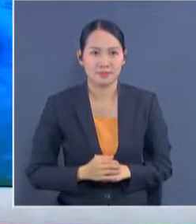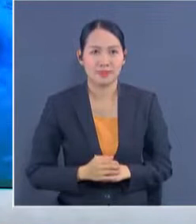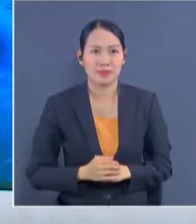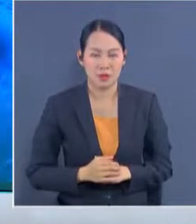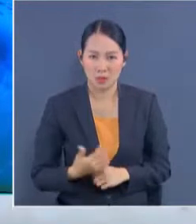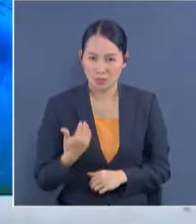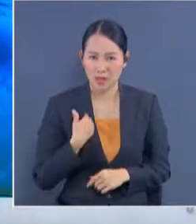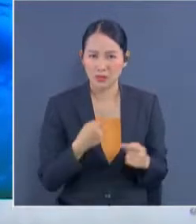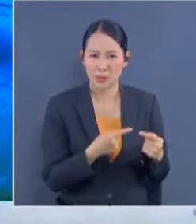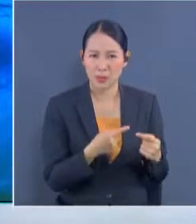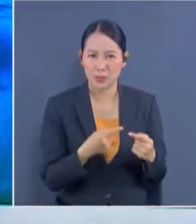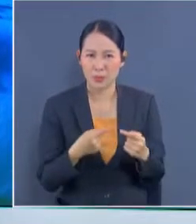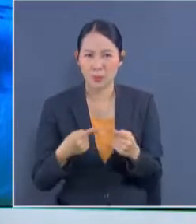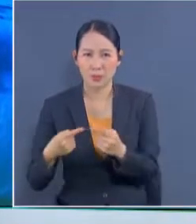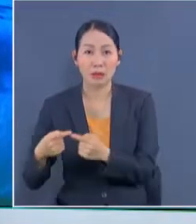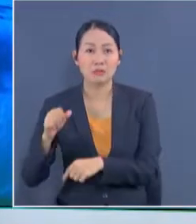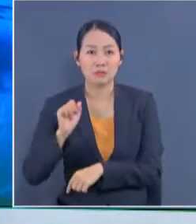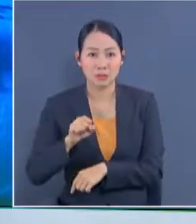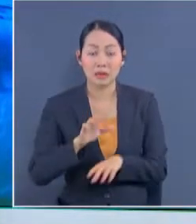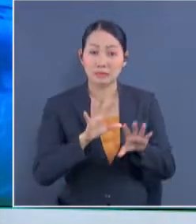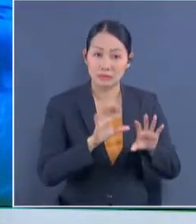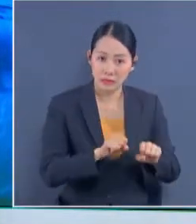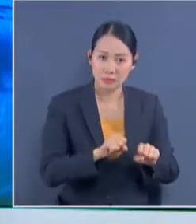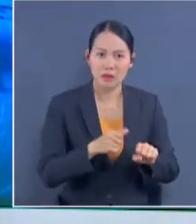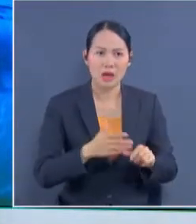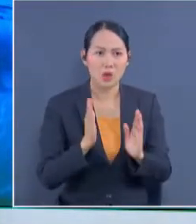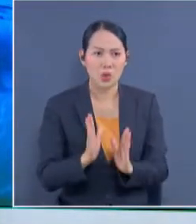ท่านั้นเพราะว่ากรณีที่เจ้าหน้าที่อาจจะเข้าไปมีส่ว